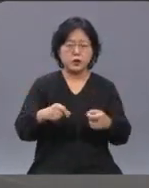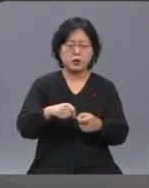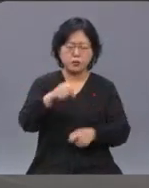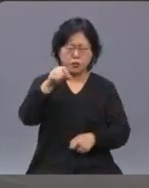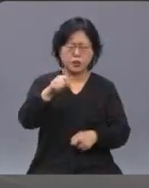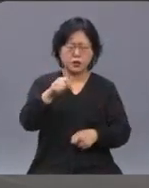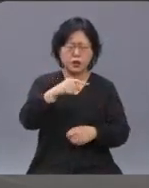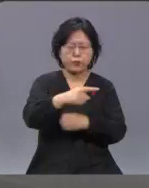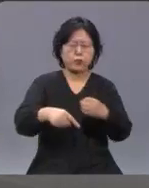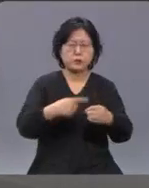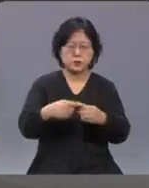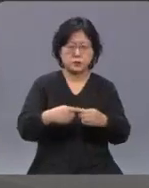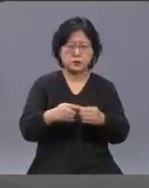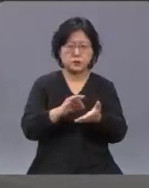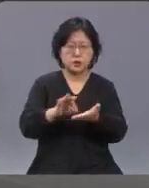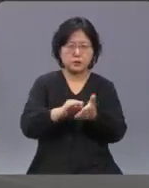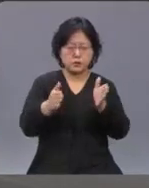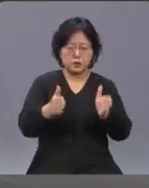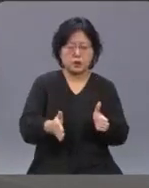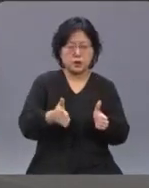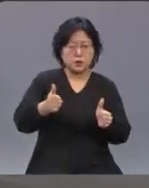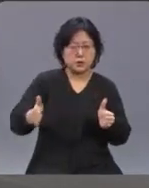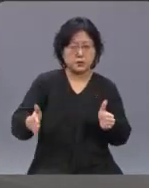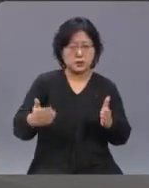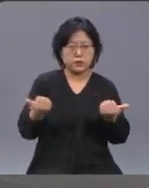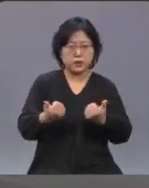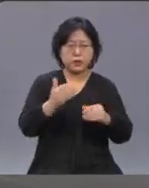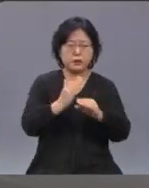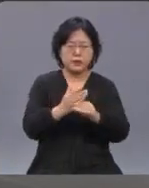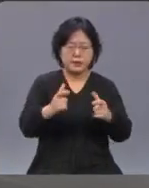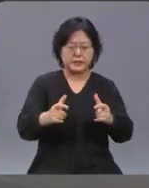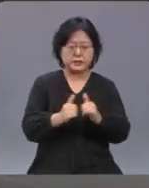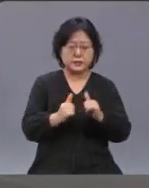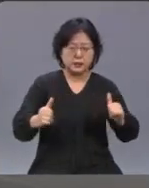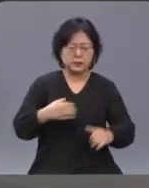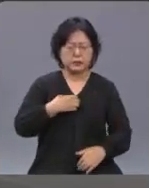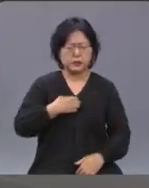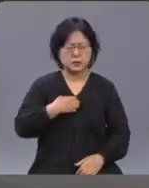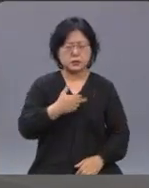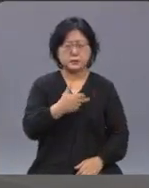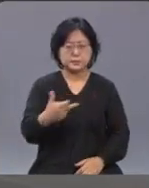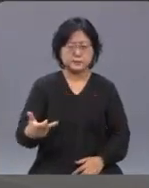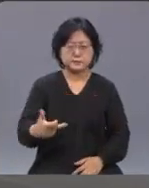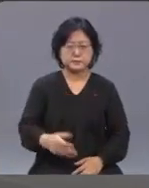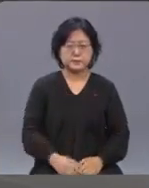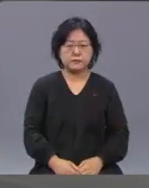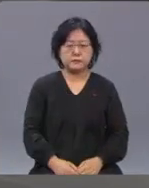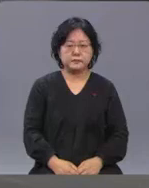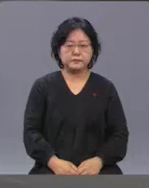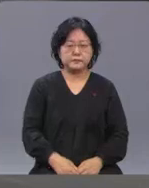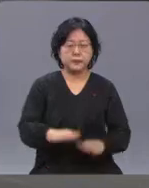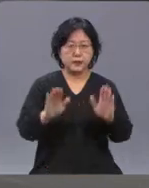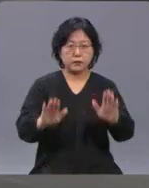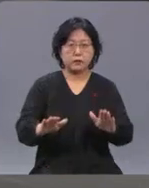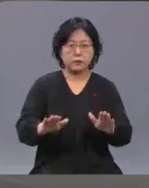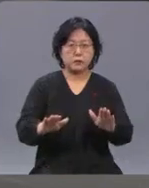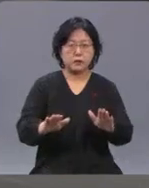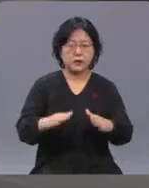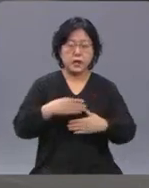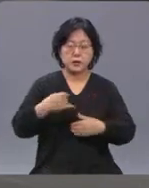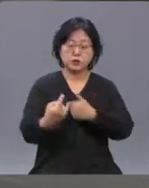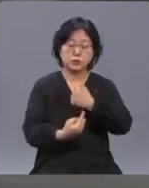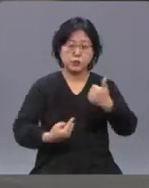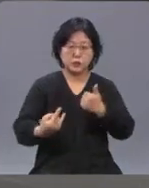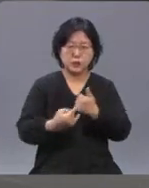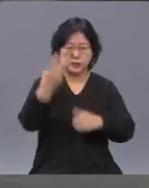노후원전의 수명 연장까지도 거론되는 상황이어서 지역민들의 우려는 더 큽니다 오늘 열릴 원자력